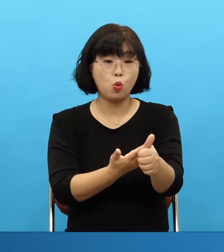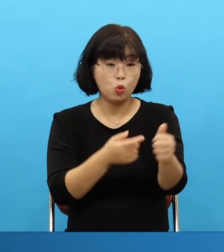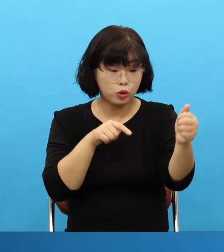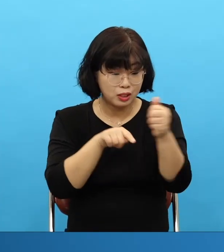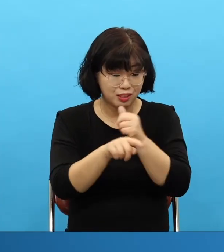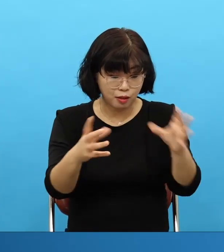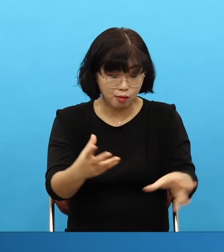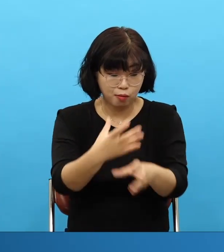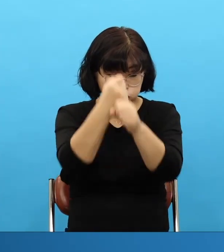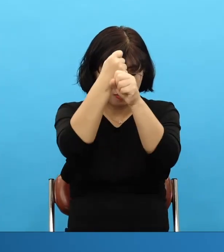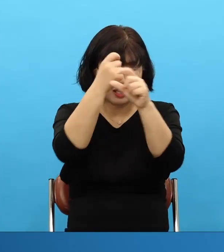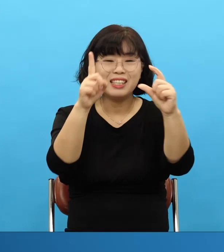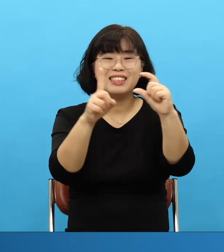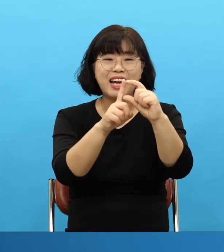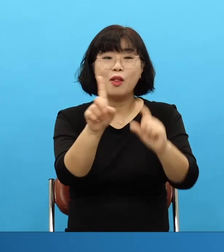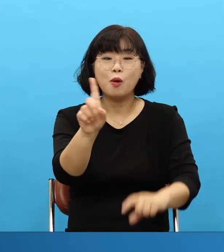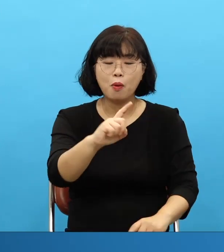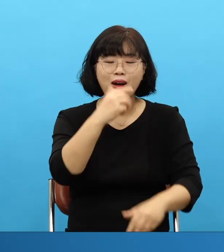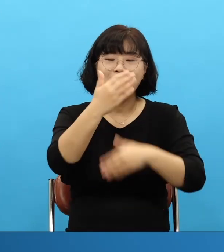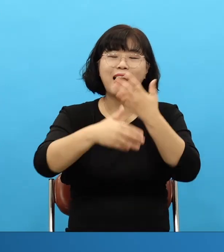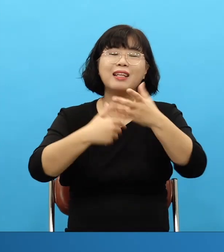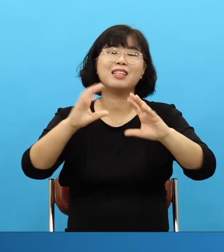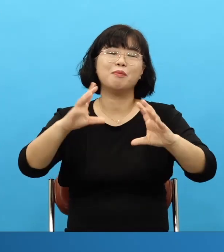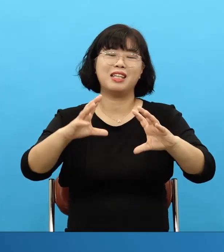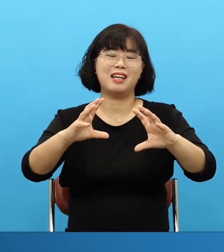the works pertaining to the kingdom of God. 이래서